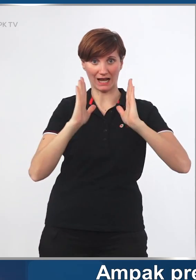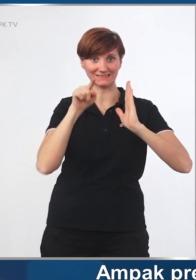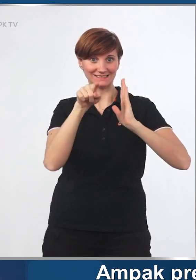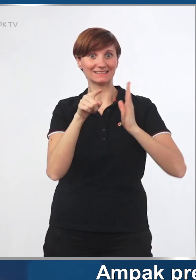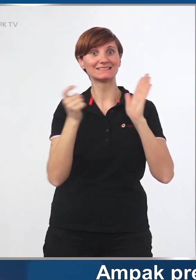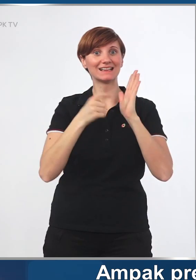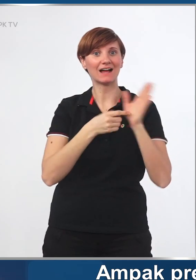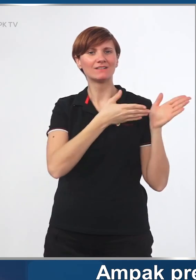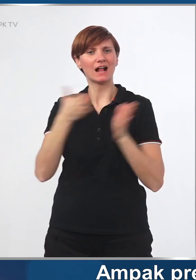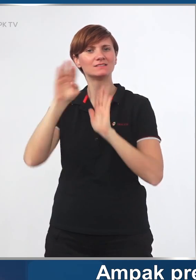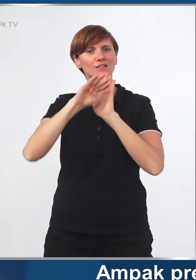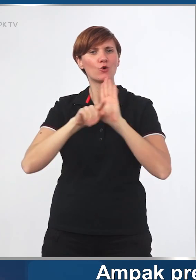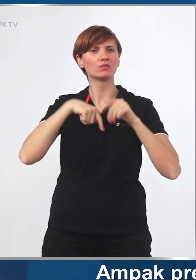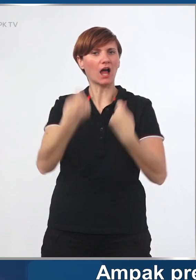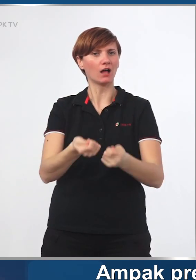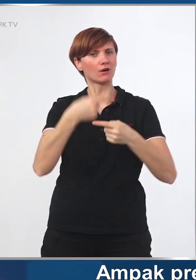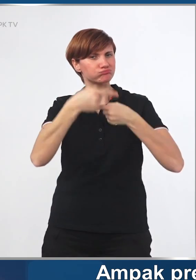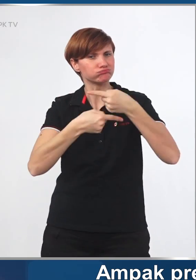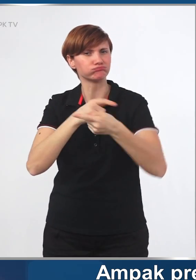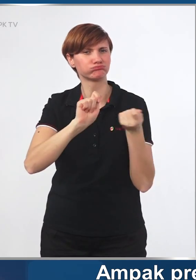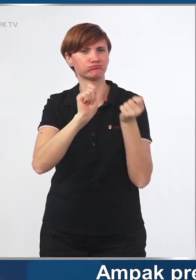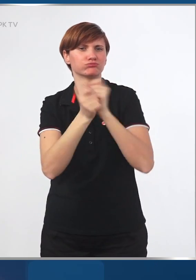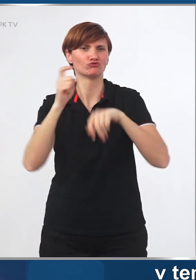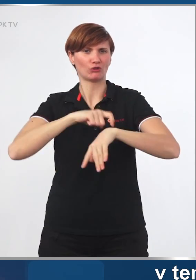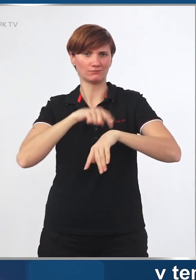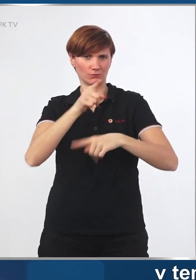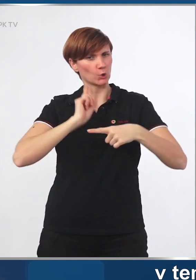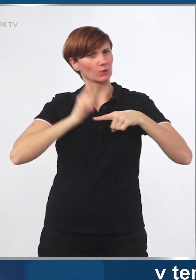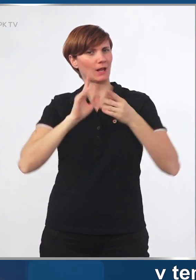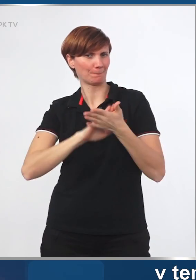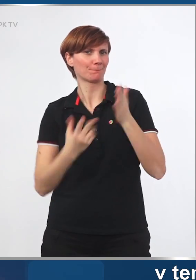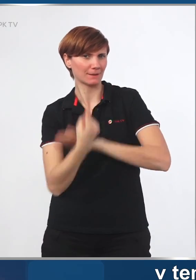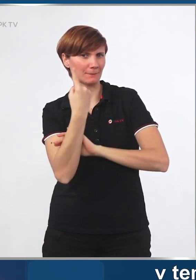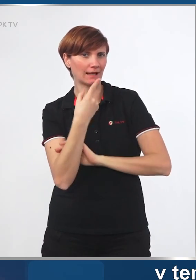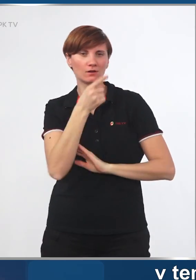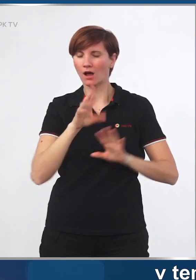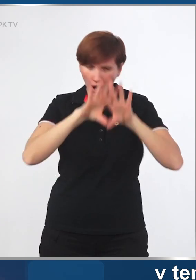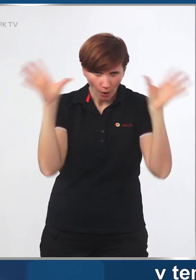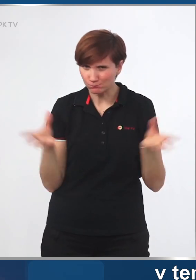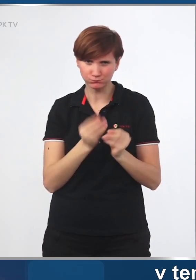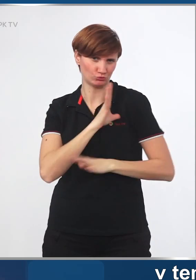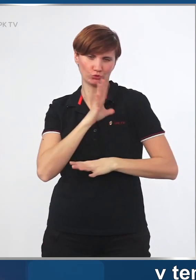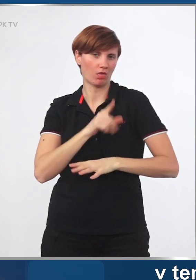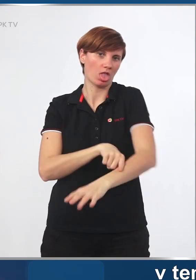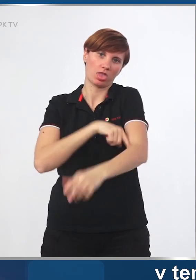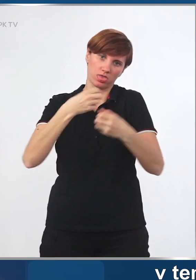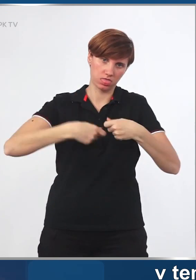tempi richiesti da una procedura colegislativa ordinaria sono tempi eccessivamente lunghi